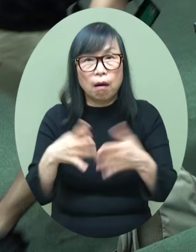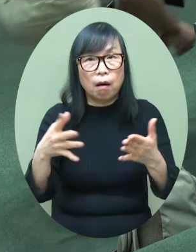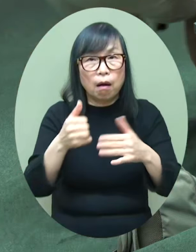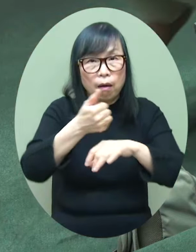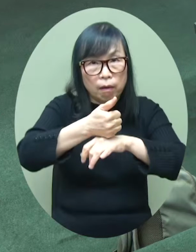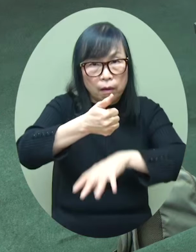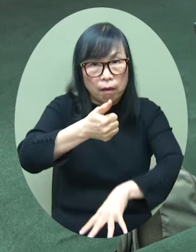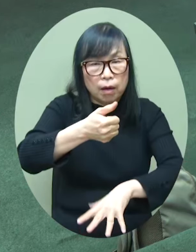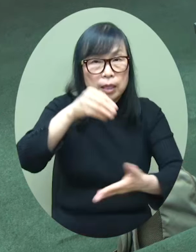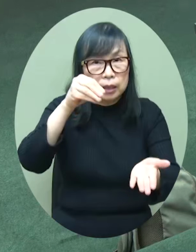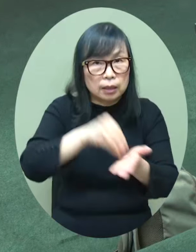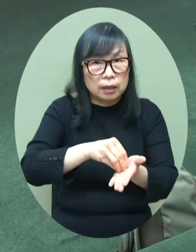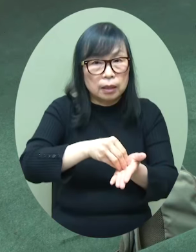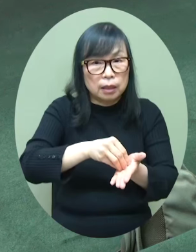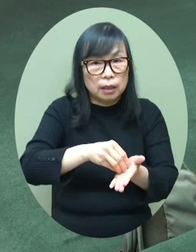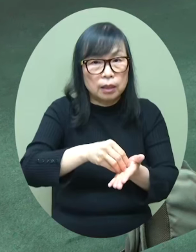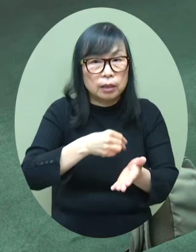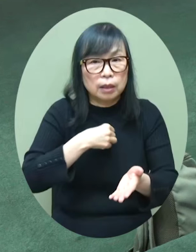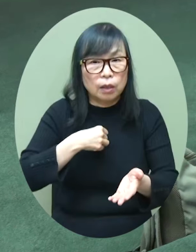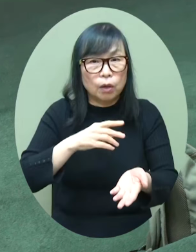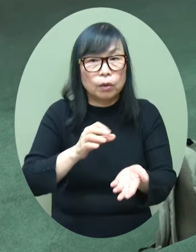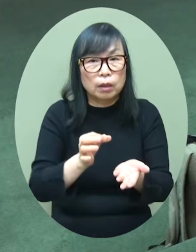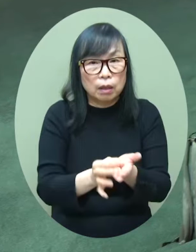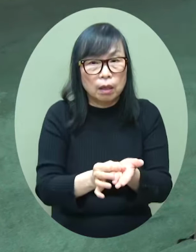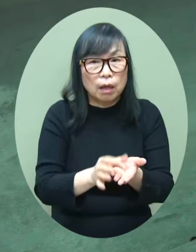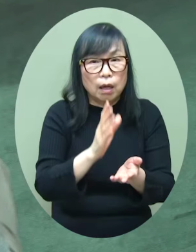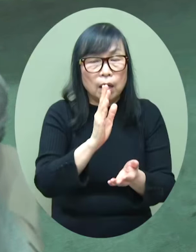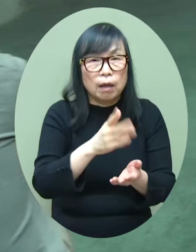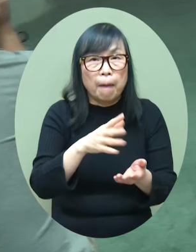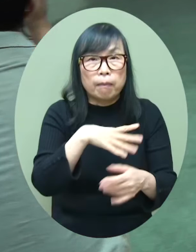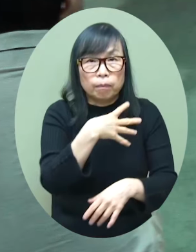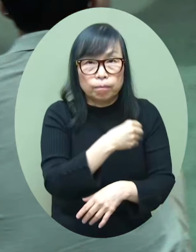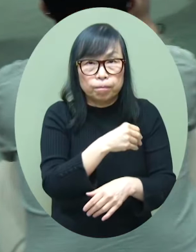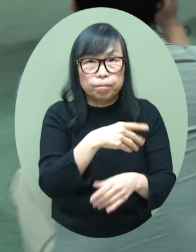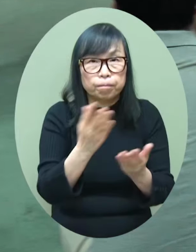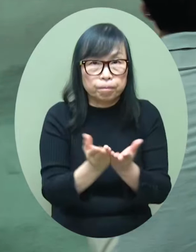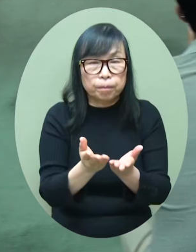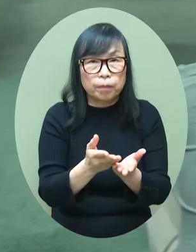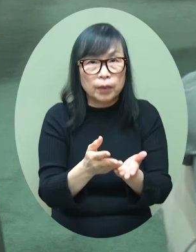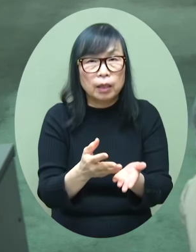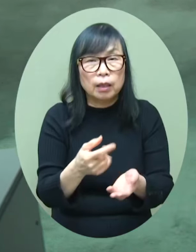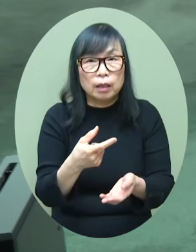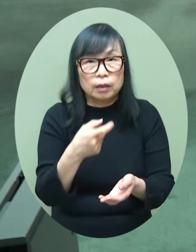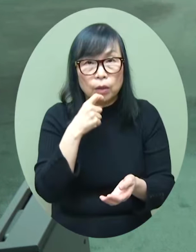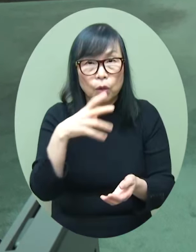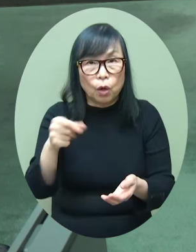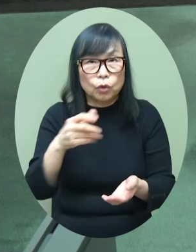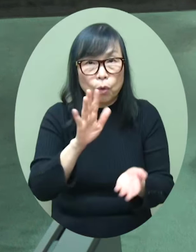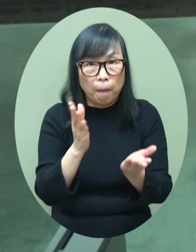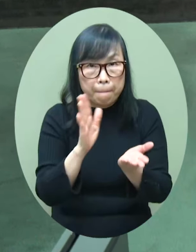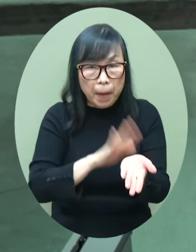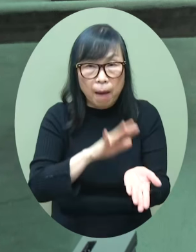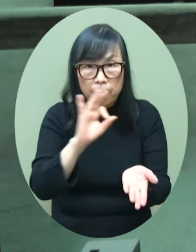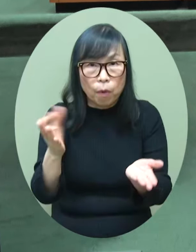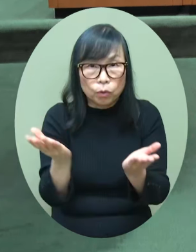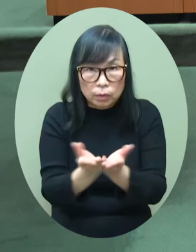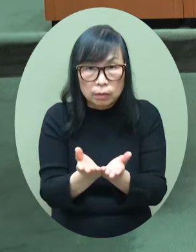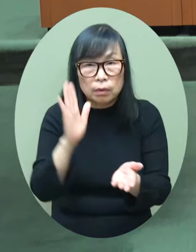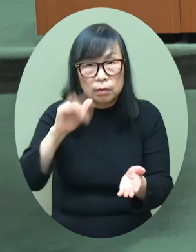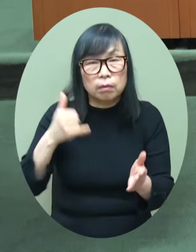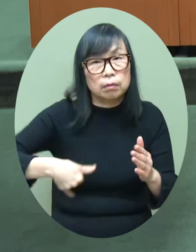的指定醫療處所就實施疫苗通行證，未打針的人就攞到一個陰性的核酸檢測結果才可以入